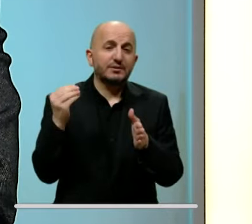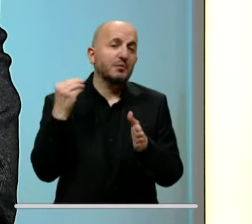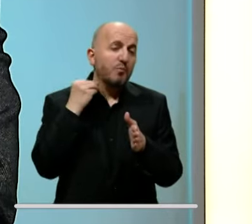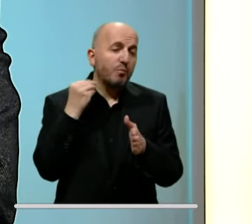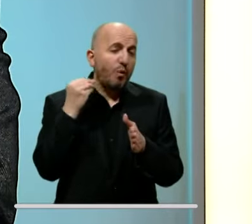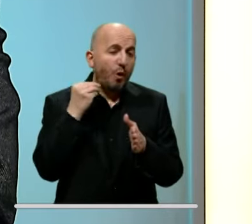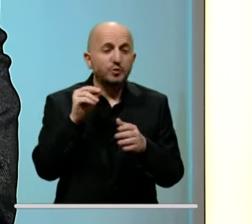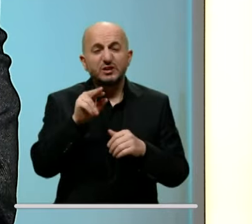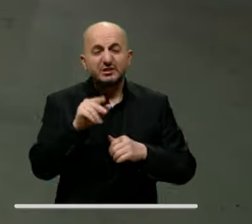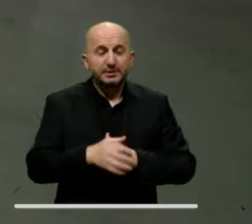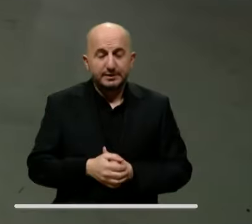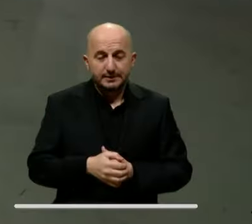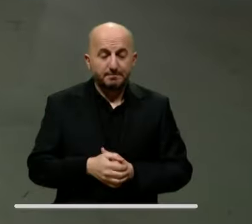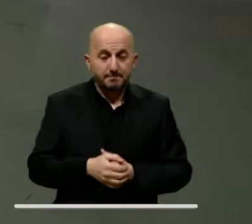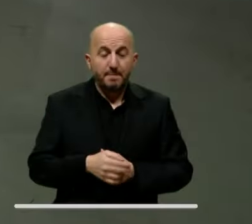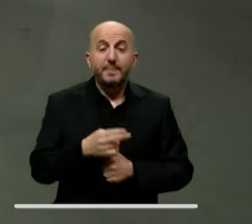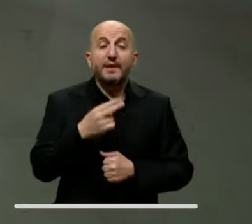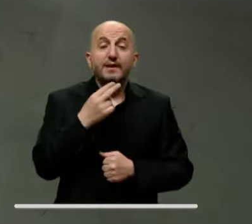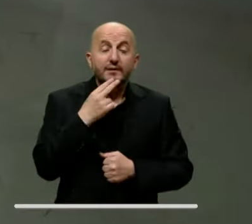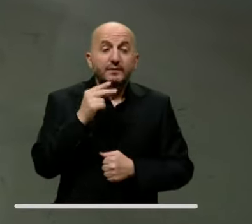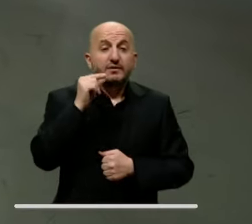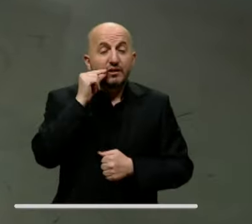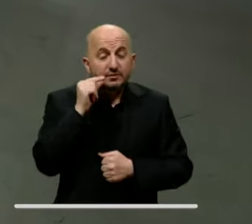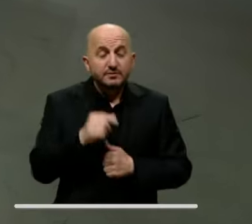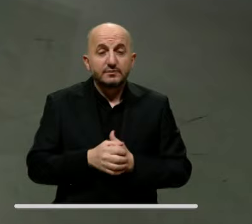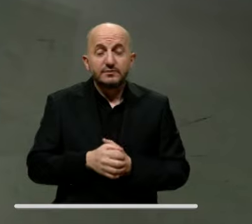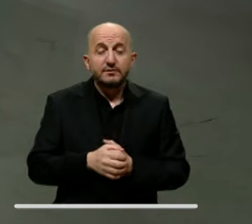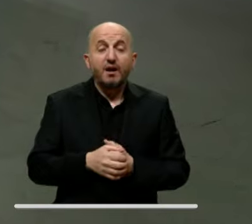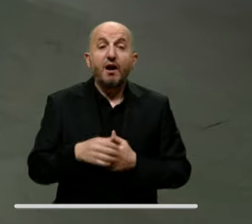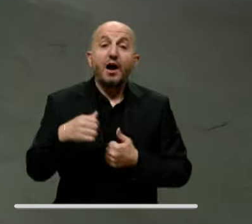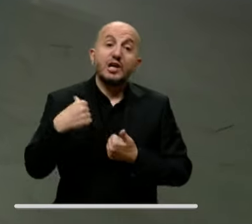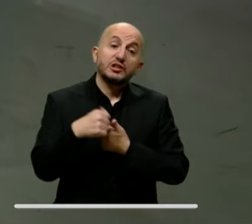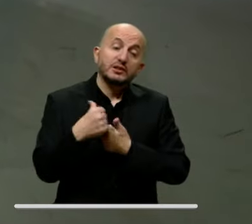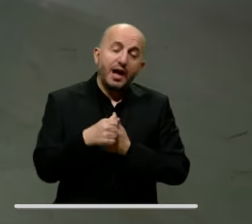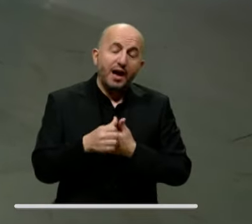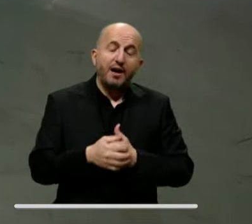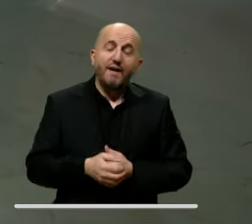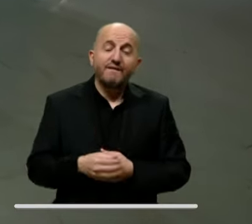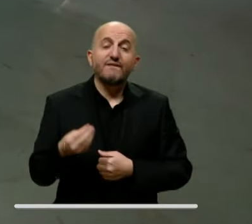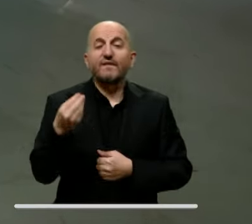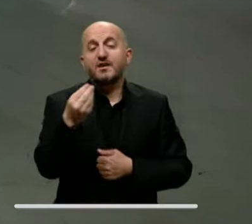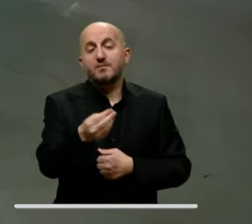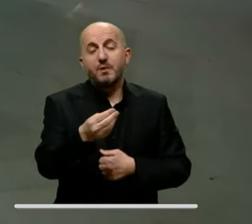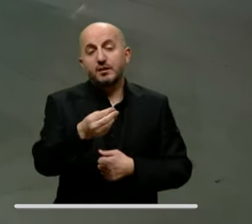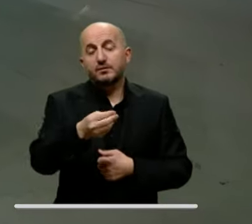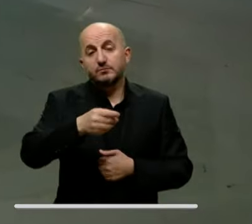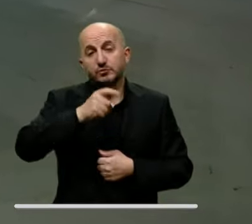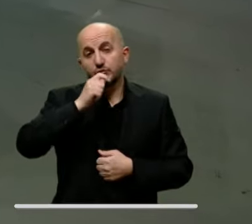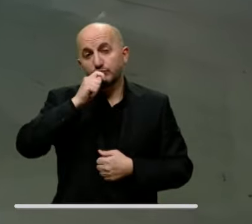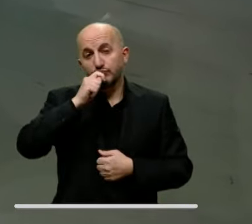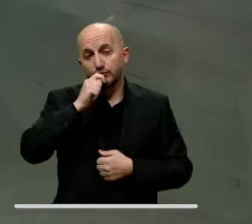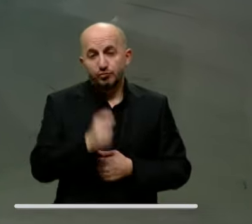ilişkisi gibidir yani karı kocanın hanımına Eee vermeyi Eee